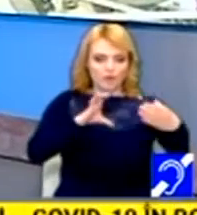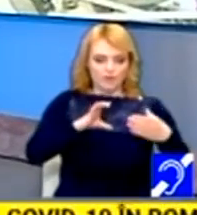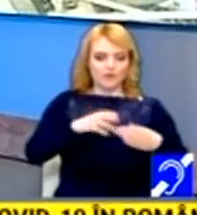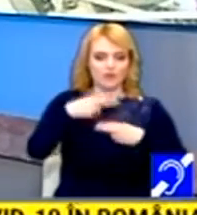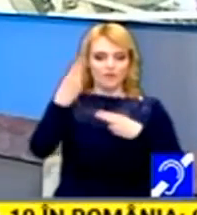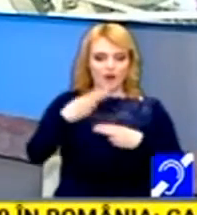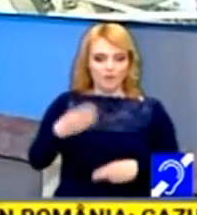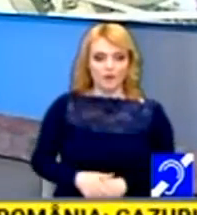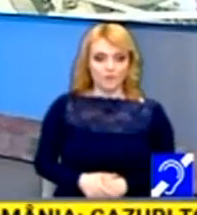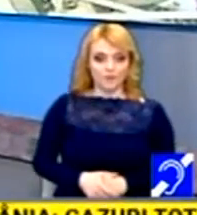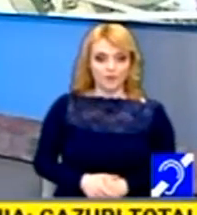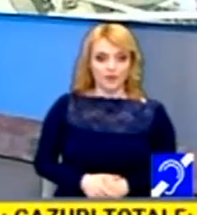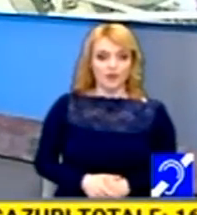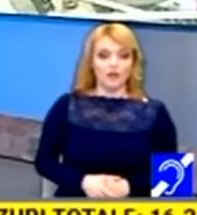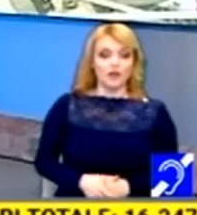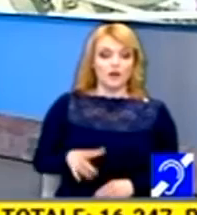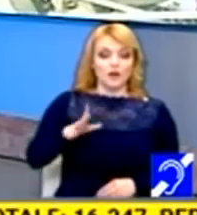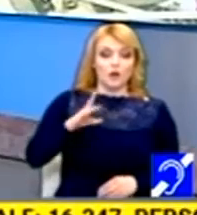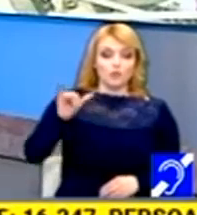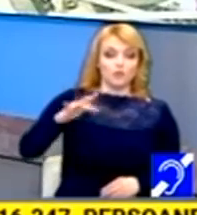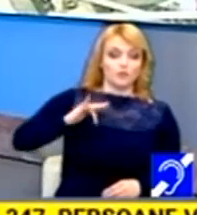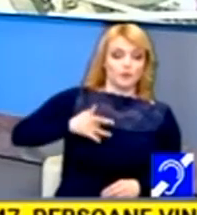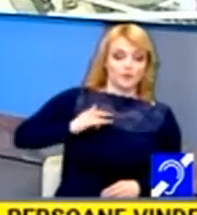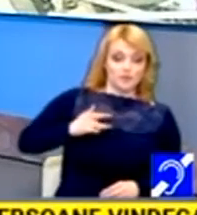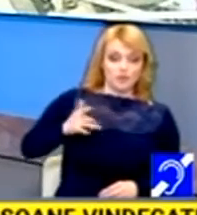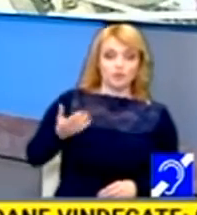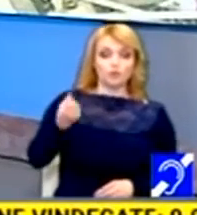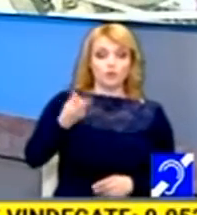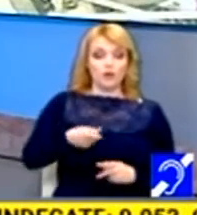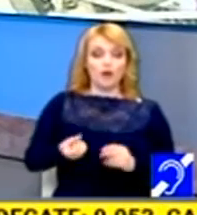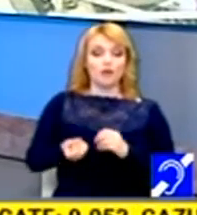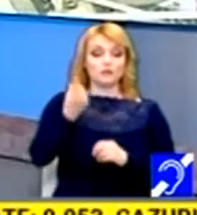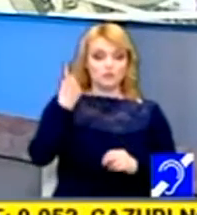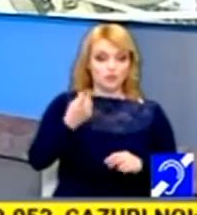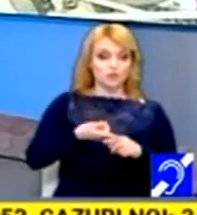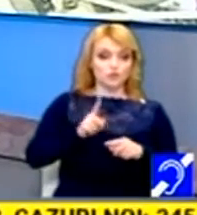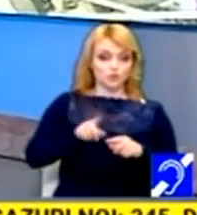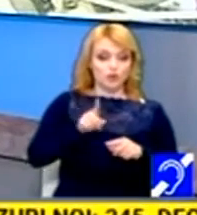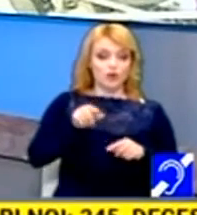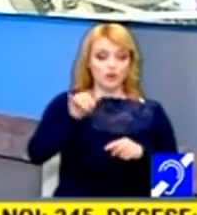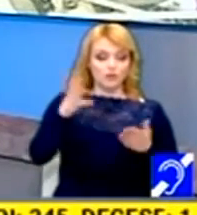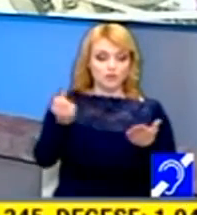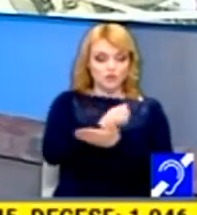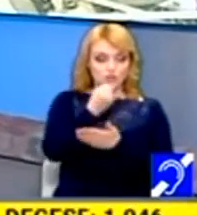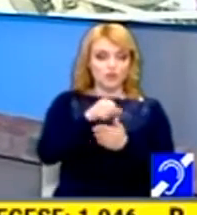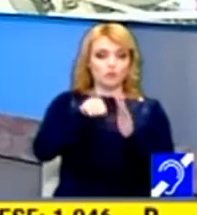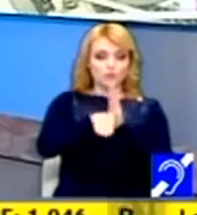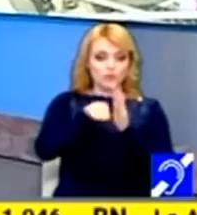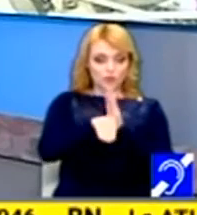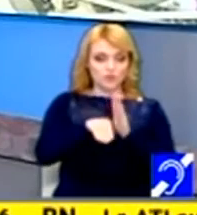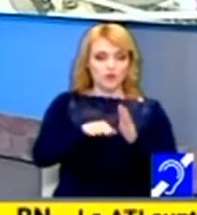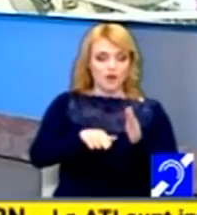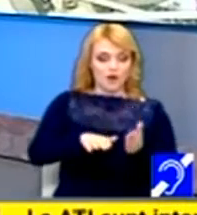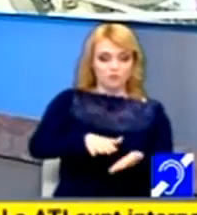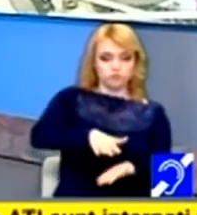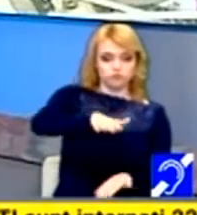În câteva spații aparținând unor suspecți în acest caz s-au descoperit cantități importante de ambalaje pentru confecționarea pachetelor de țigări.